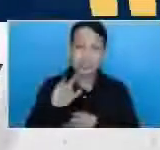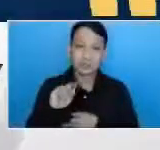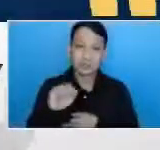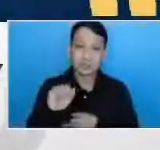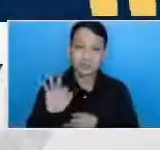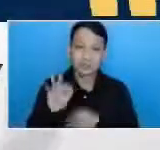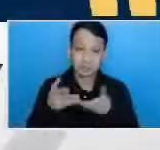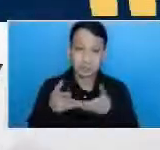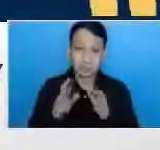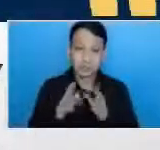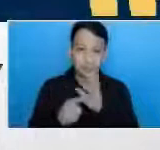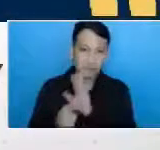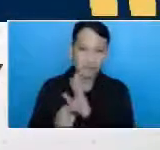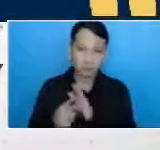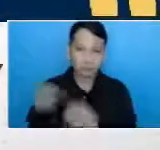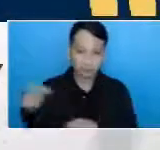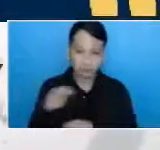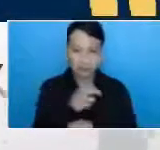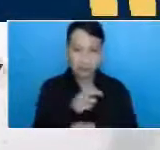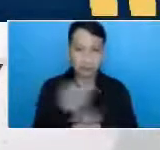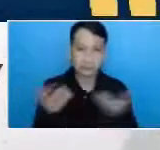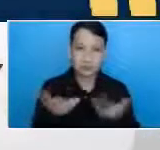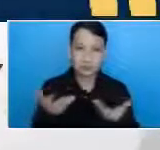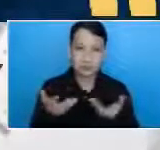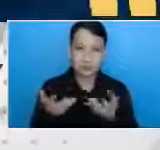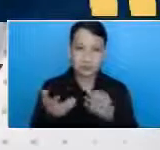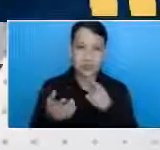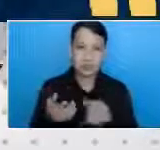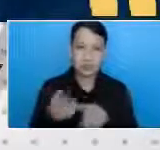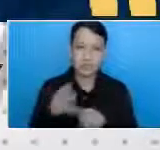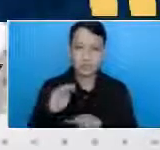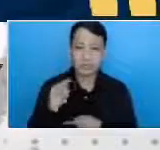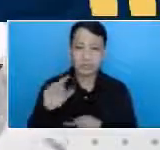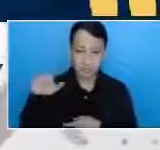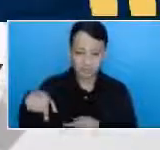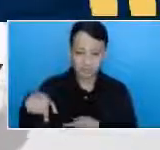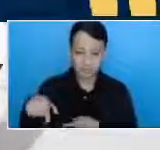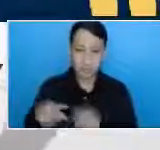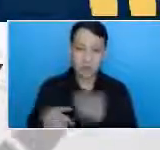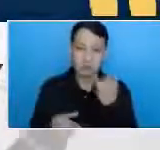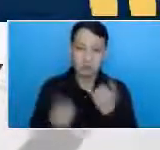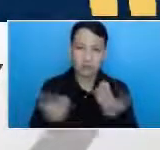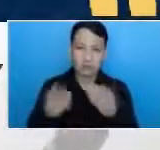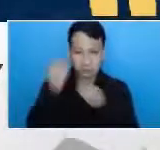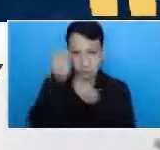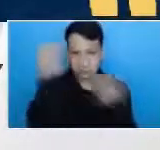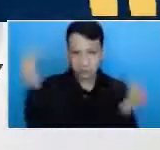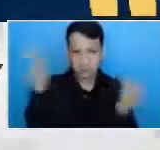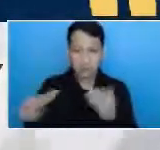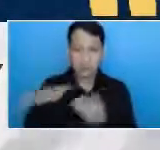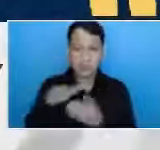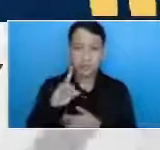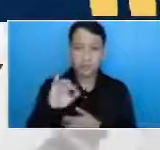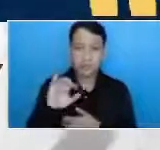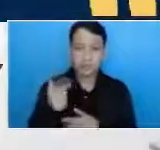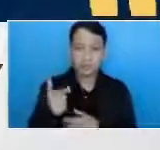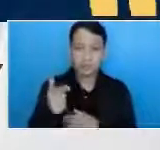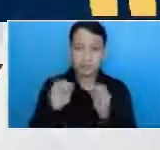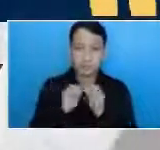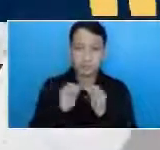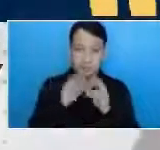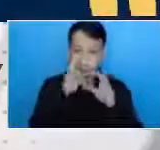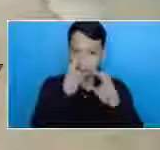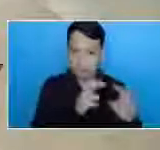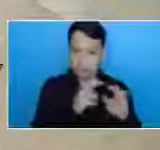Romulo Puyat ang desisyon ng IATF para muling buhayin ang local tourism kasabay ng paalala sa pagsunod sa